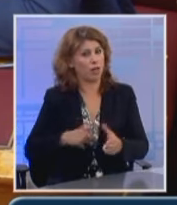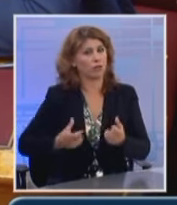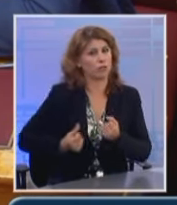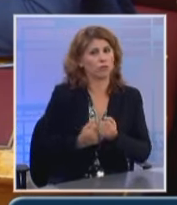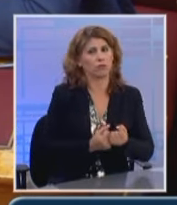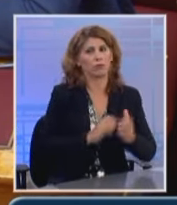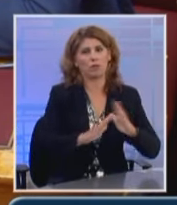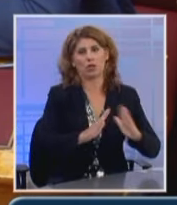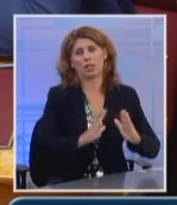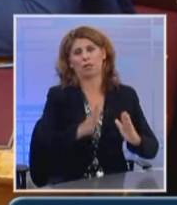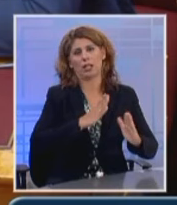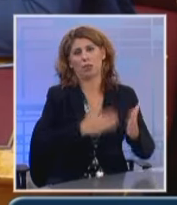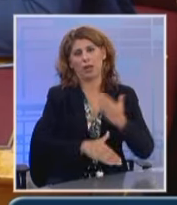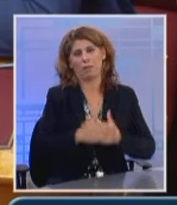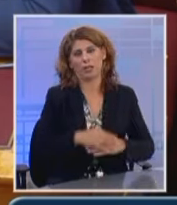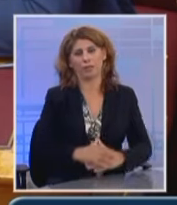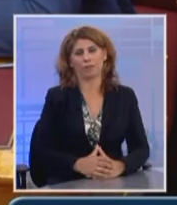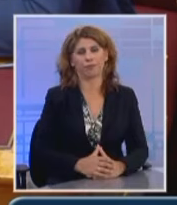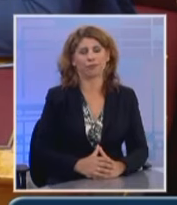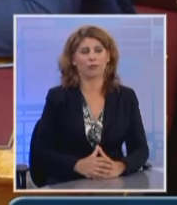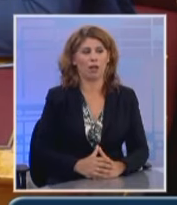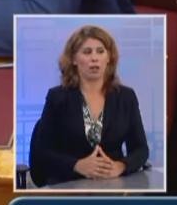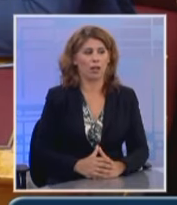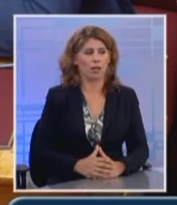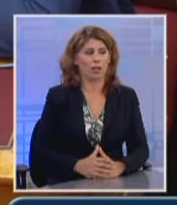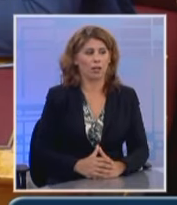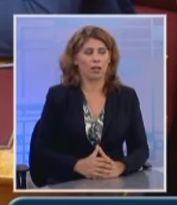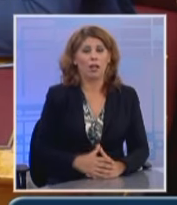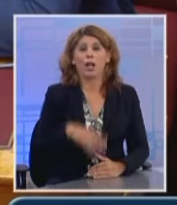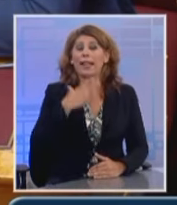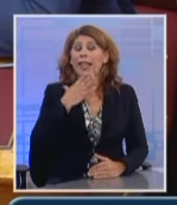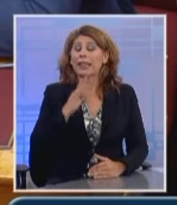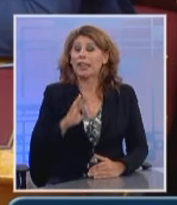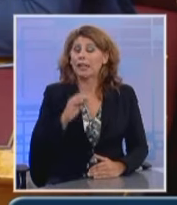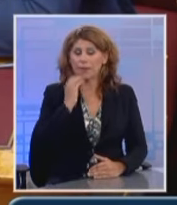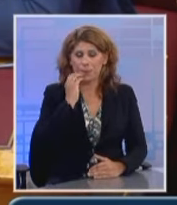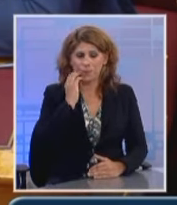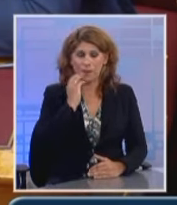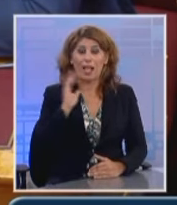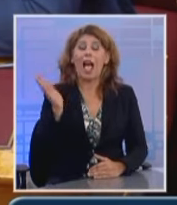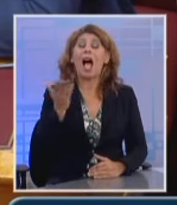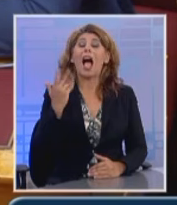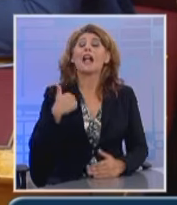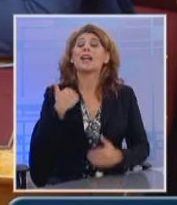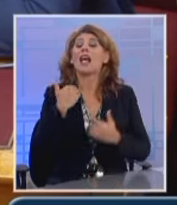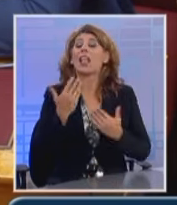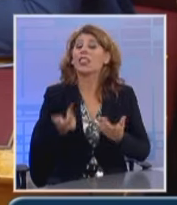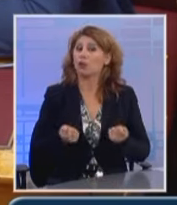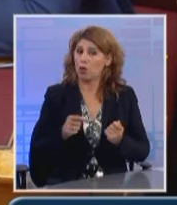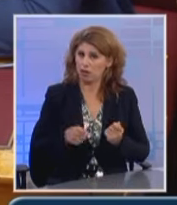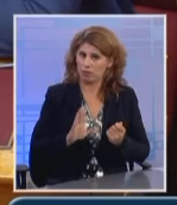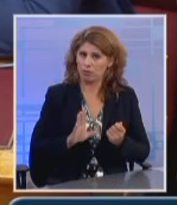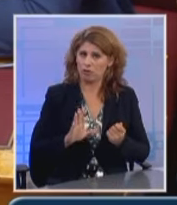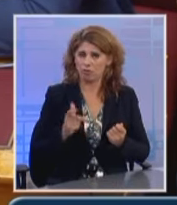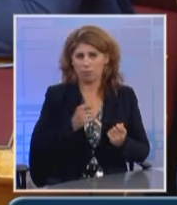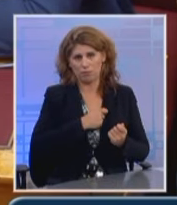να προστατεύσετε τα άτομα με αναπηρία. Διότι εάν δεν γίνει αυτό, πιστεύω πολλοί